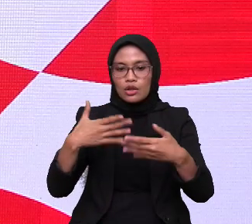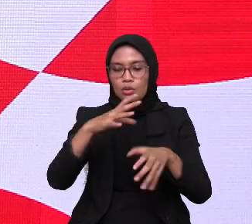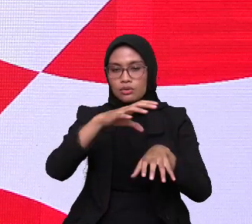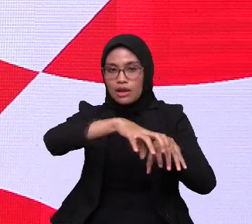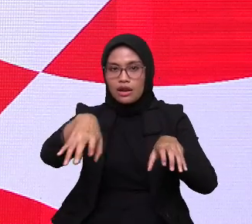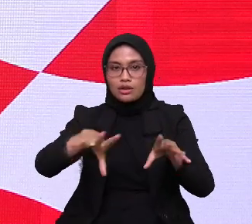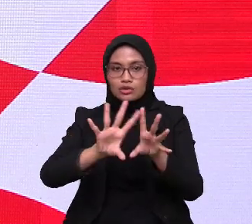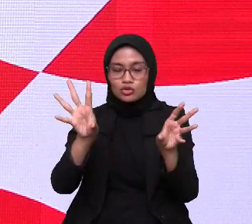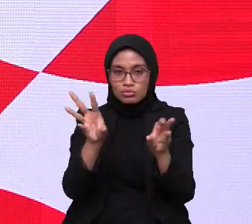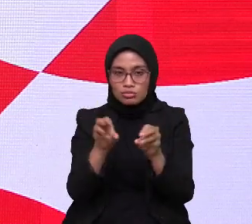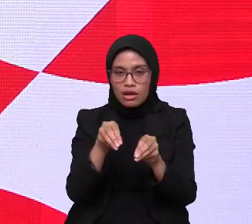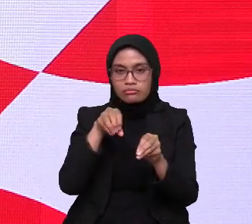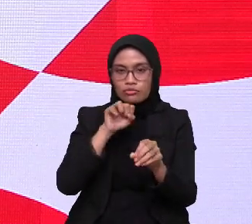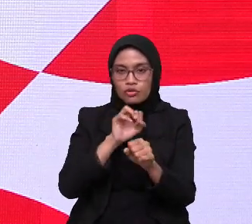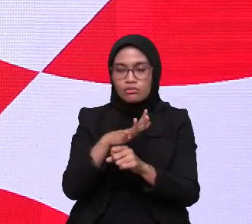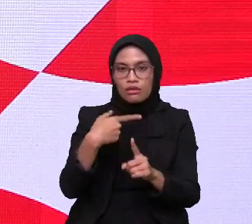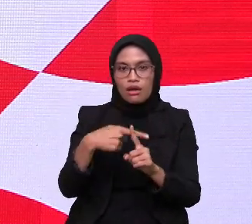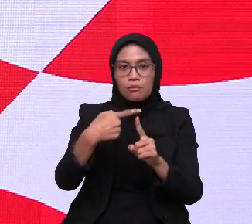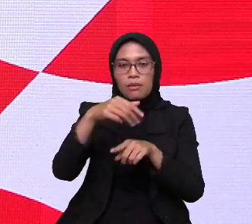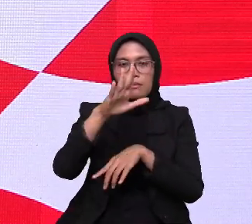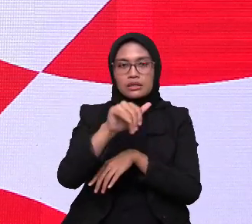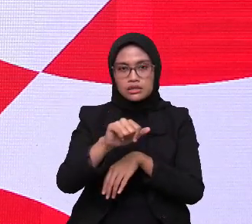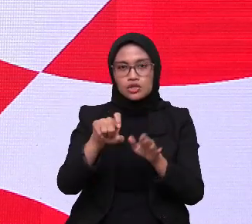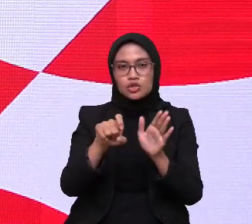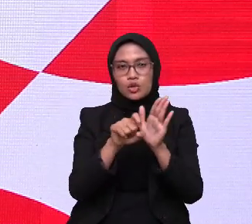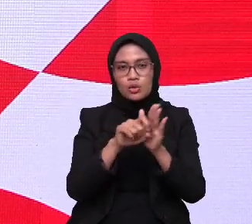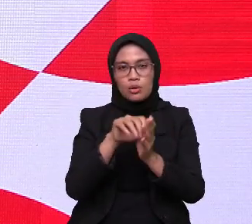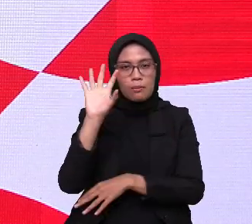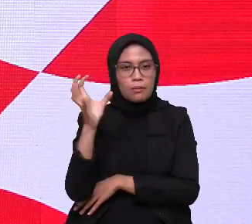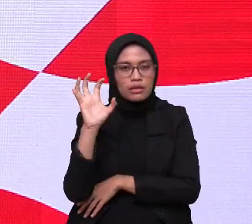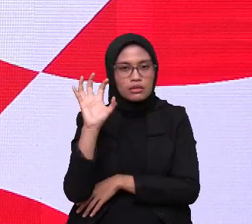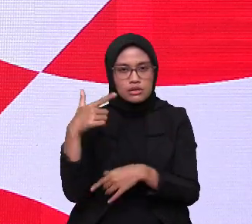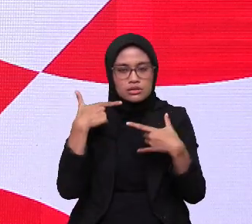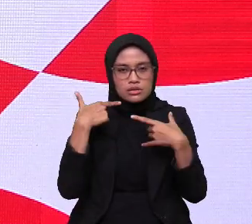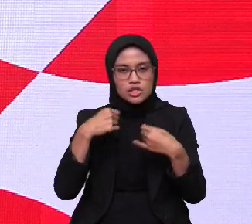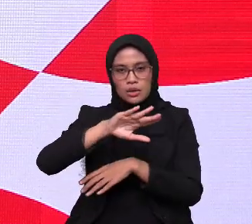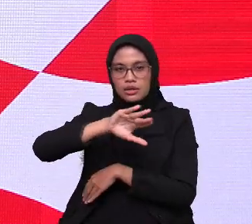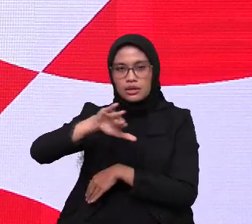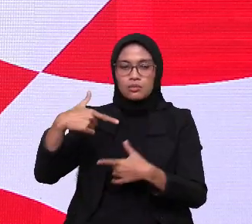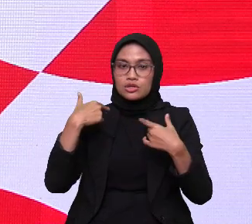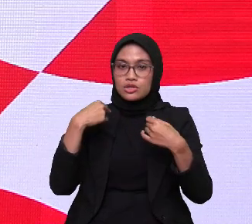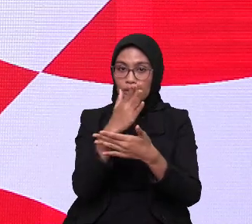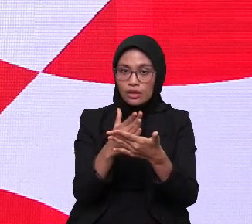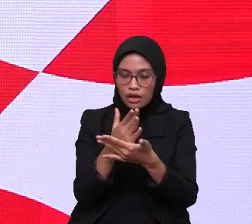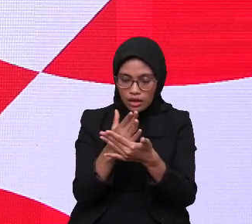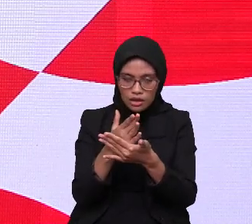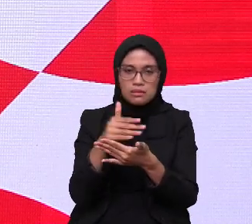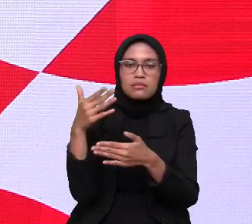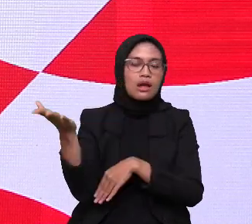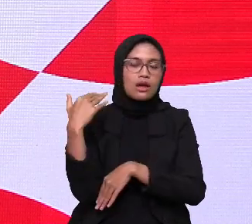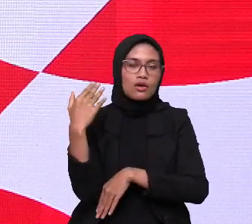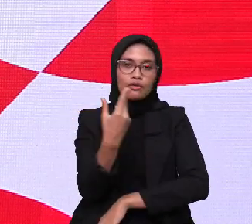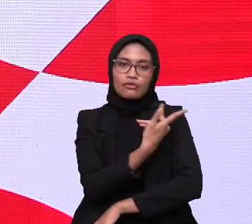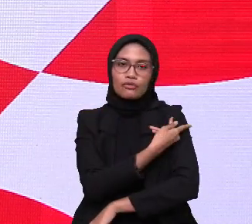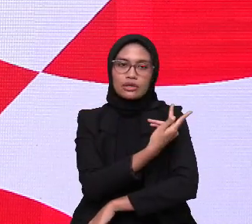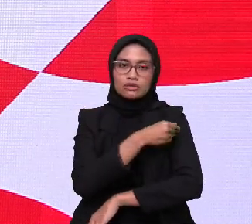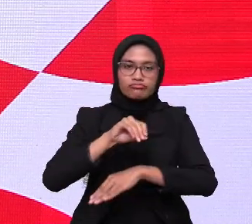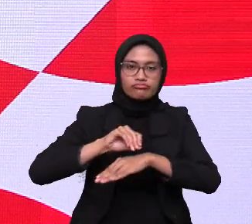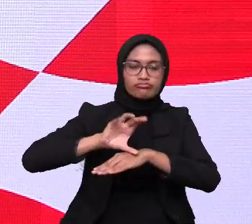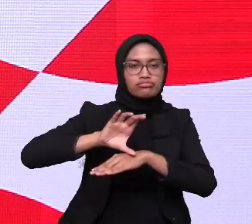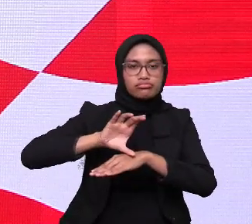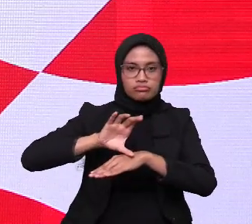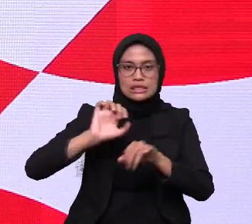seperti Banten Jawa Timur dan Jawa Tengah untuk segera meningkatkan cakupan vaksinasi buzzernya